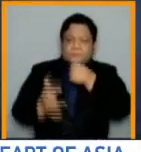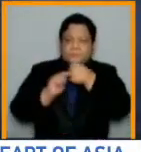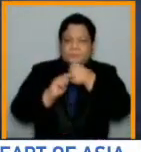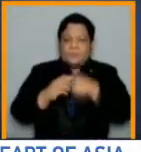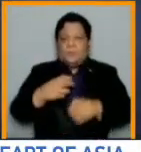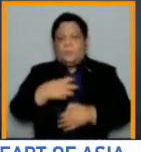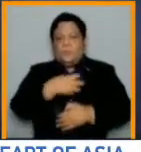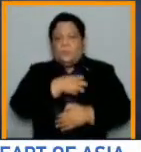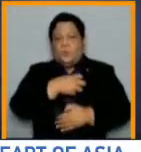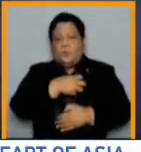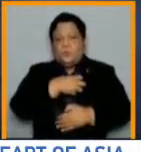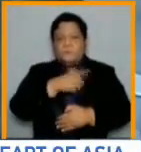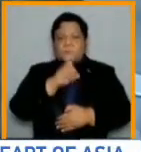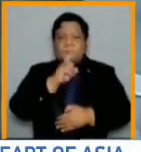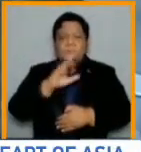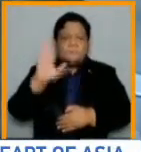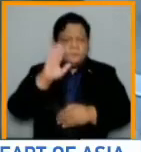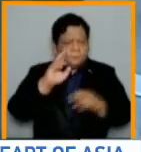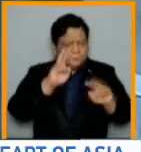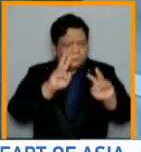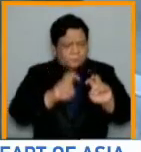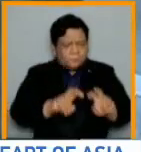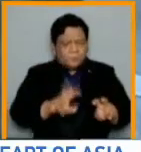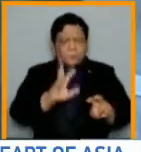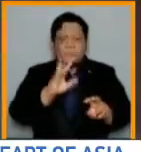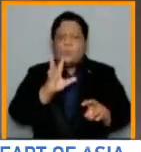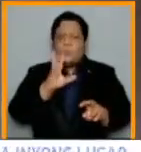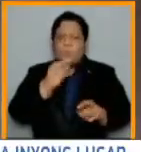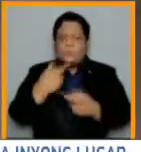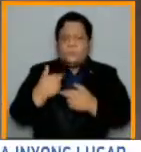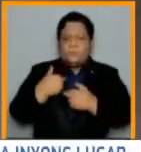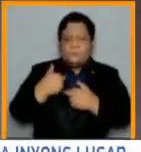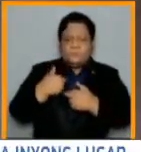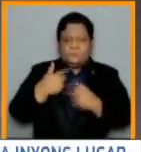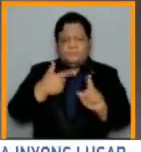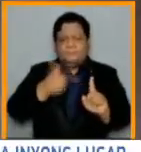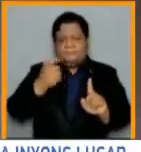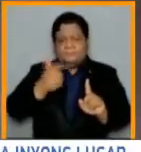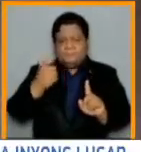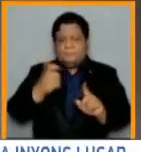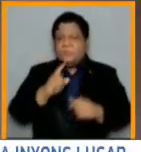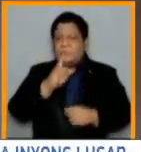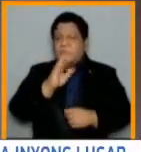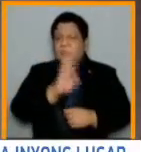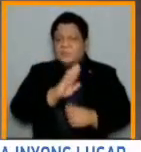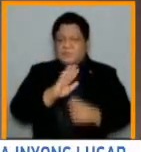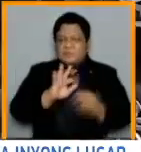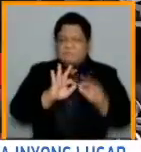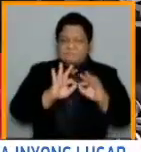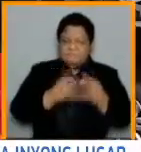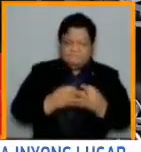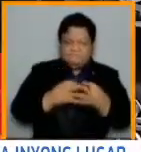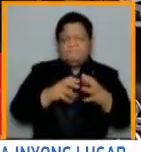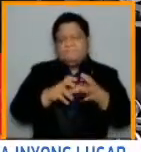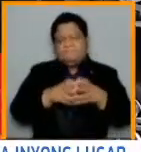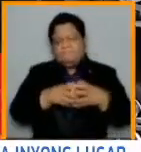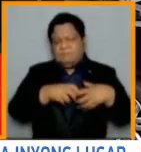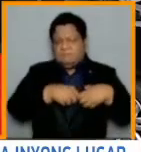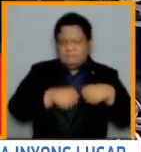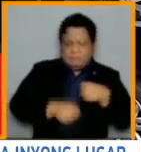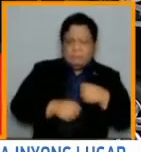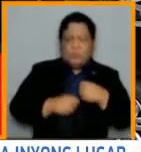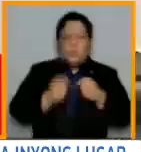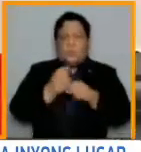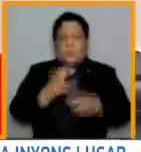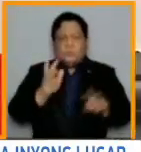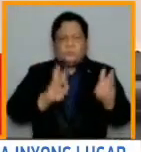nila nasa likod ng serya ng pananambang na ito. Labis daw na nagdadalamhati at nagdudulot din ang mga insidenteng ito ng pamba sa mga kawani ng